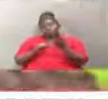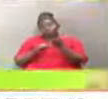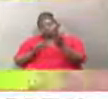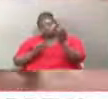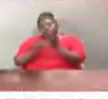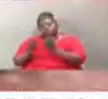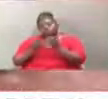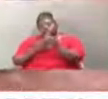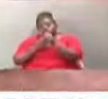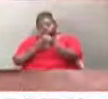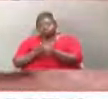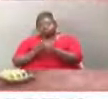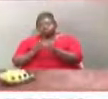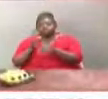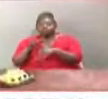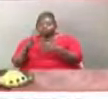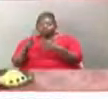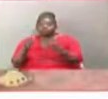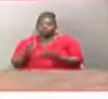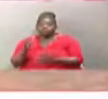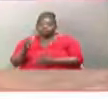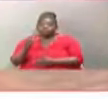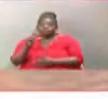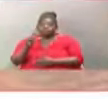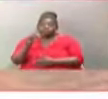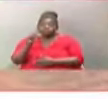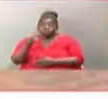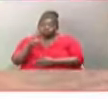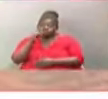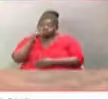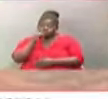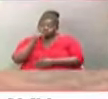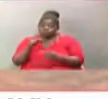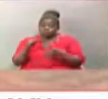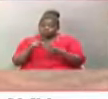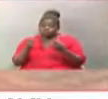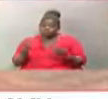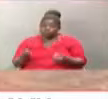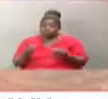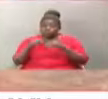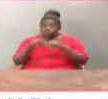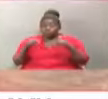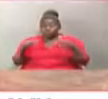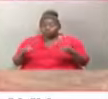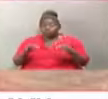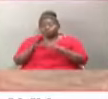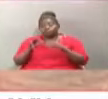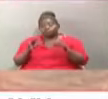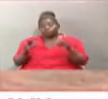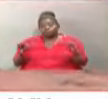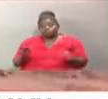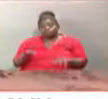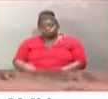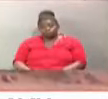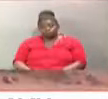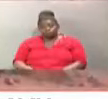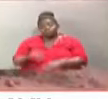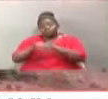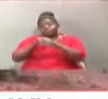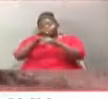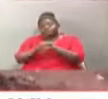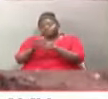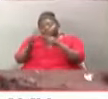nga bakulembeddwamu Sylvester Ssentongo bagabidde abakadde ne bannamwandu ejoga omukono ettulya ssekukulu. Bano basookedde